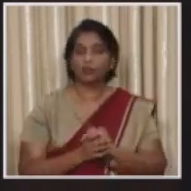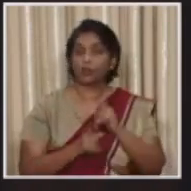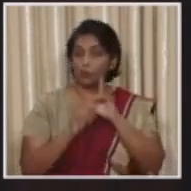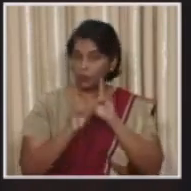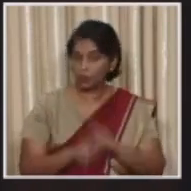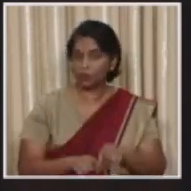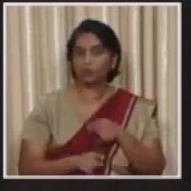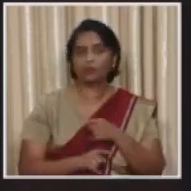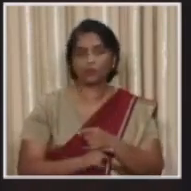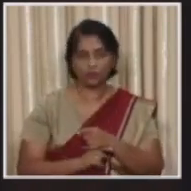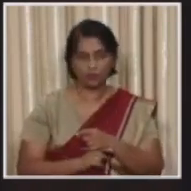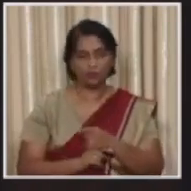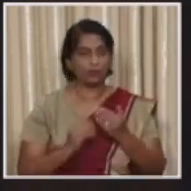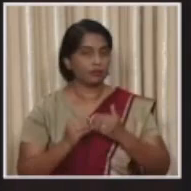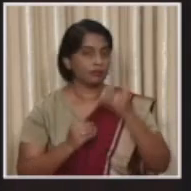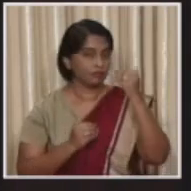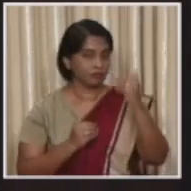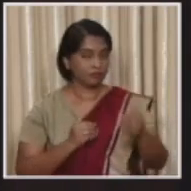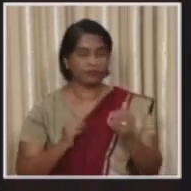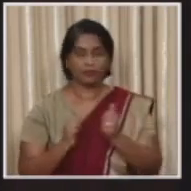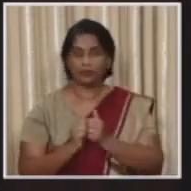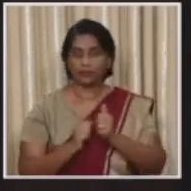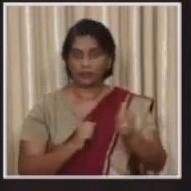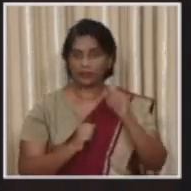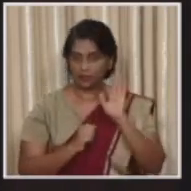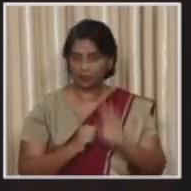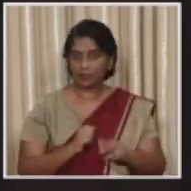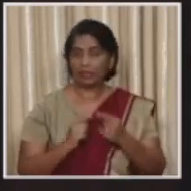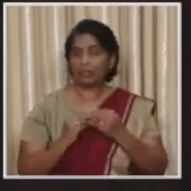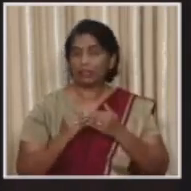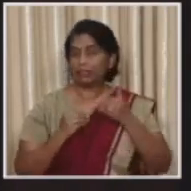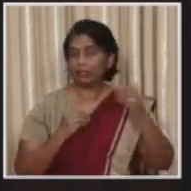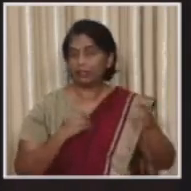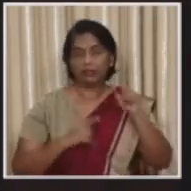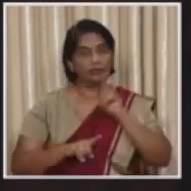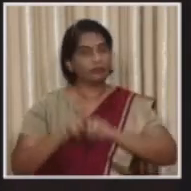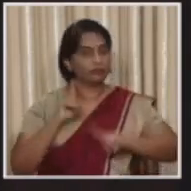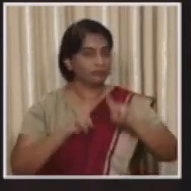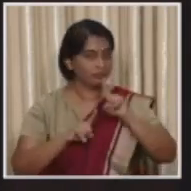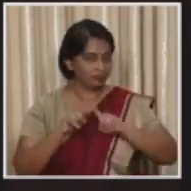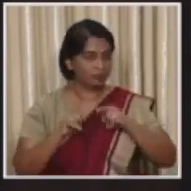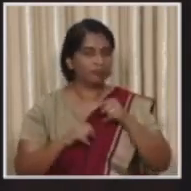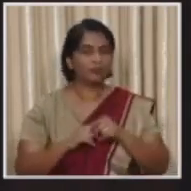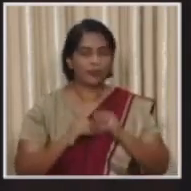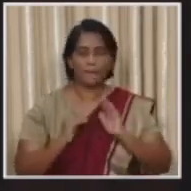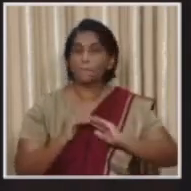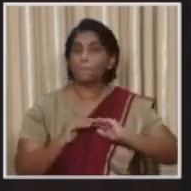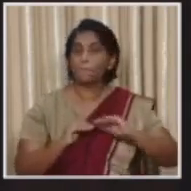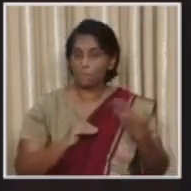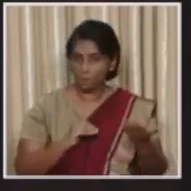මෙවැනි ඉදිරි පියවරක් පිළිබඳ දීර්ඝ සාකච්ඡාවකට පස්සේ